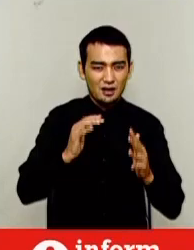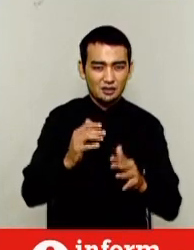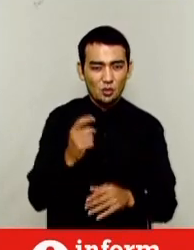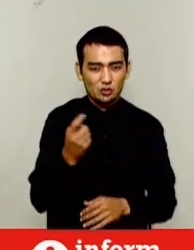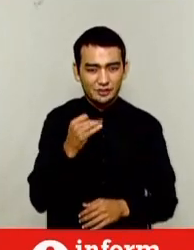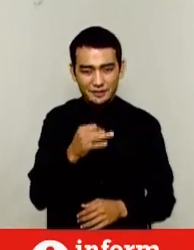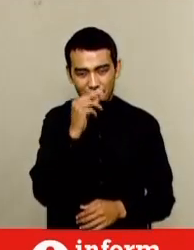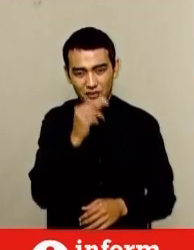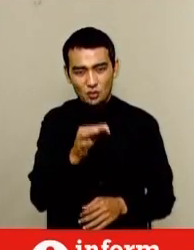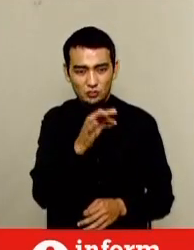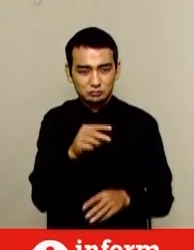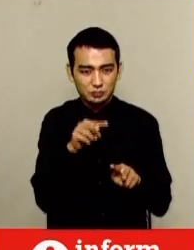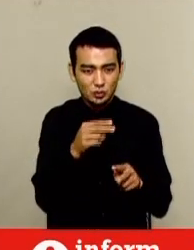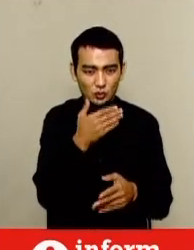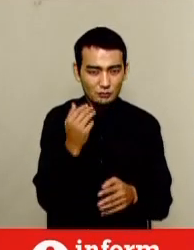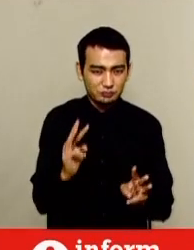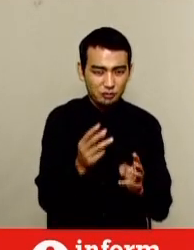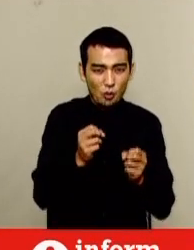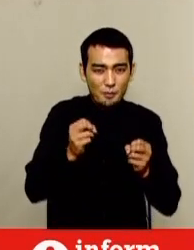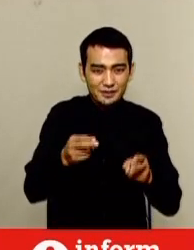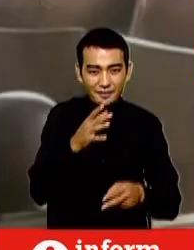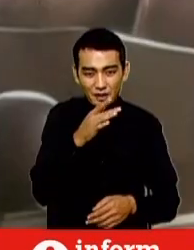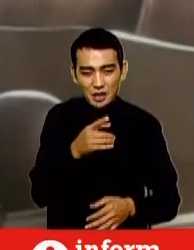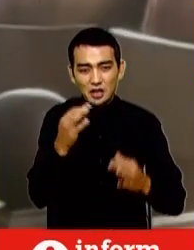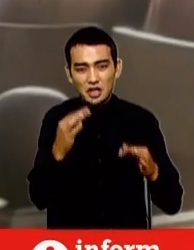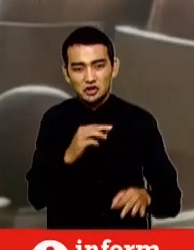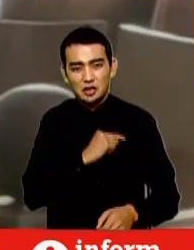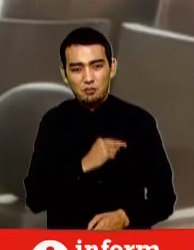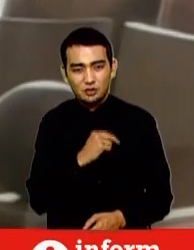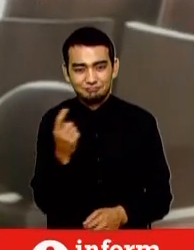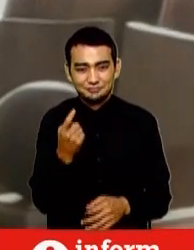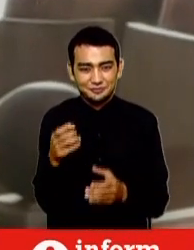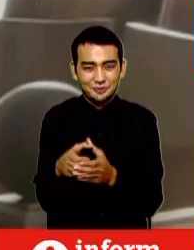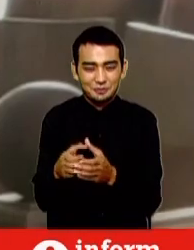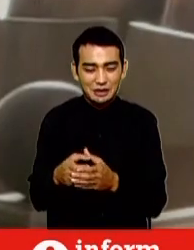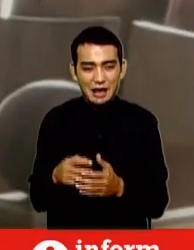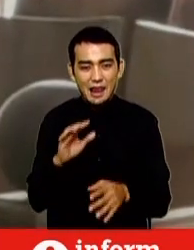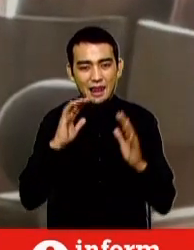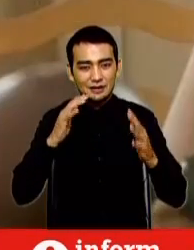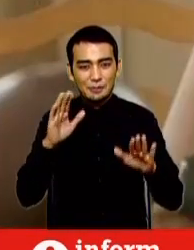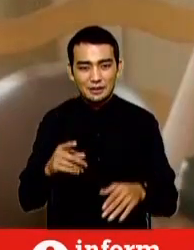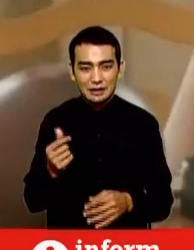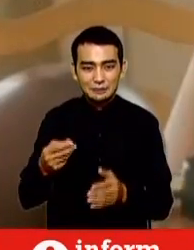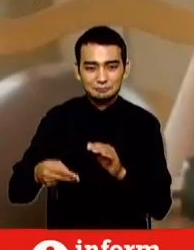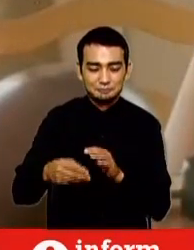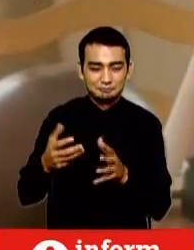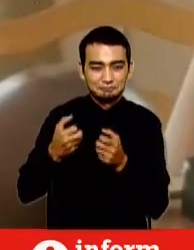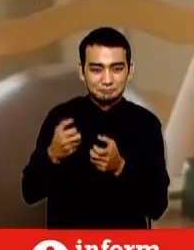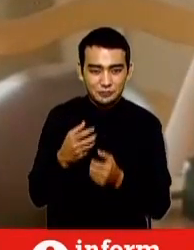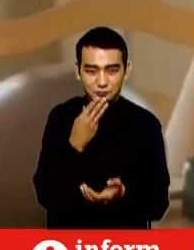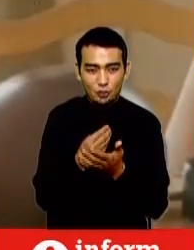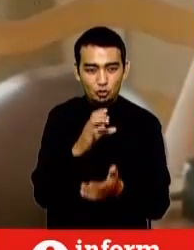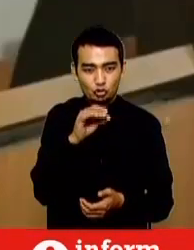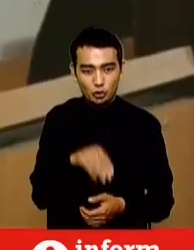версии обвинения, он якобы, несмотря на пожароопасный период, разрешил работать частным бригадам в лесу и получал за это деньги на свой личный счет. Судья